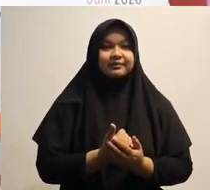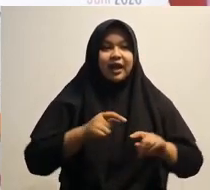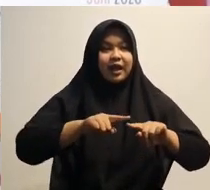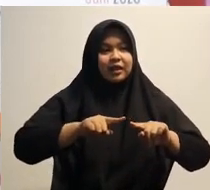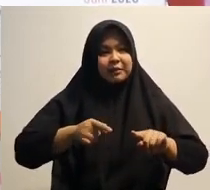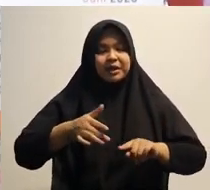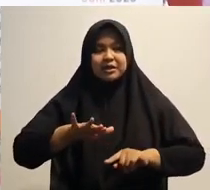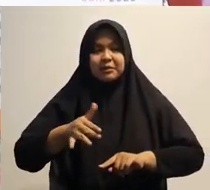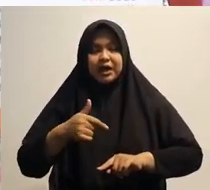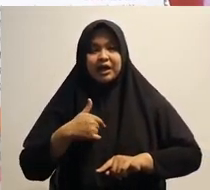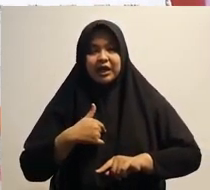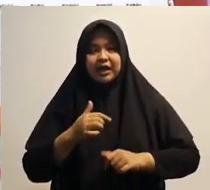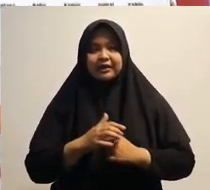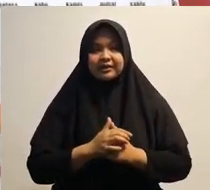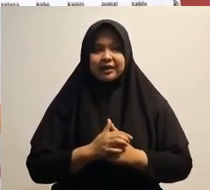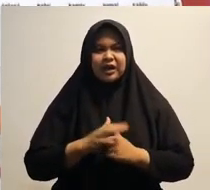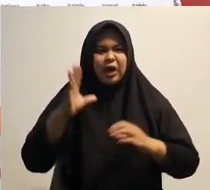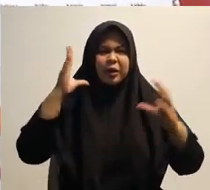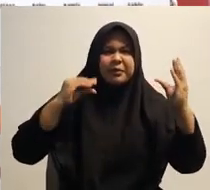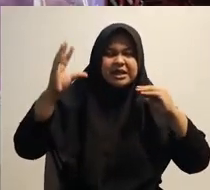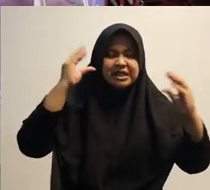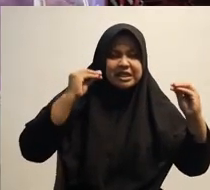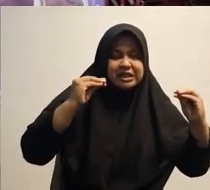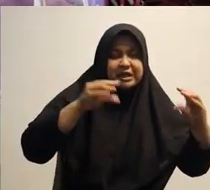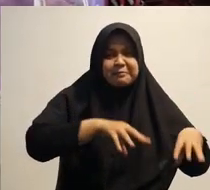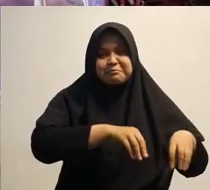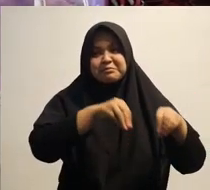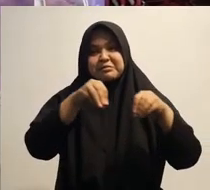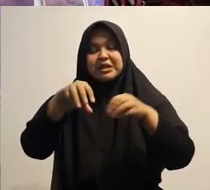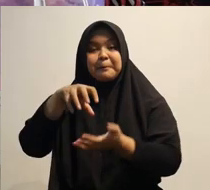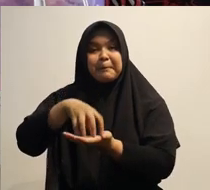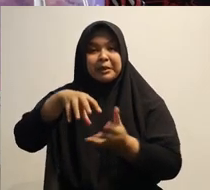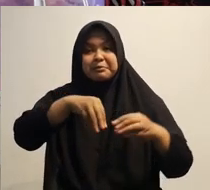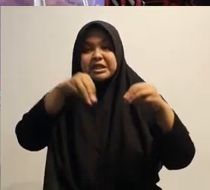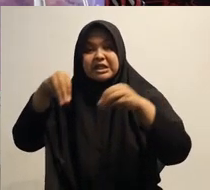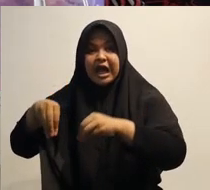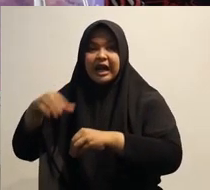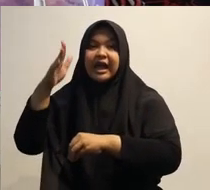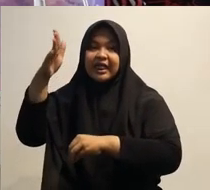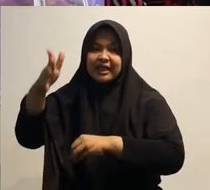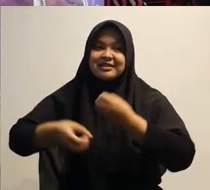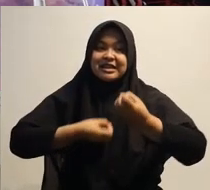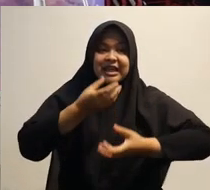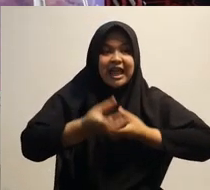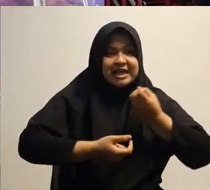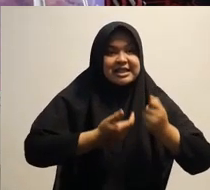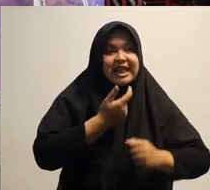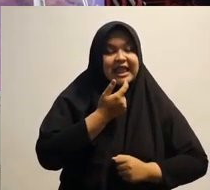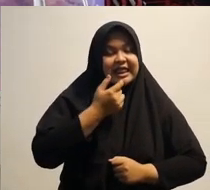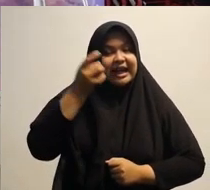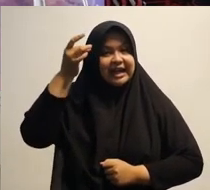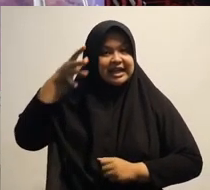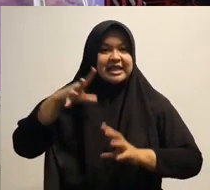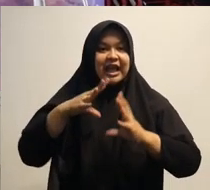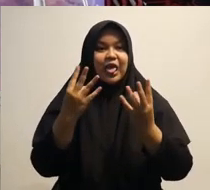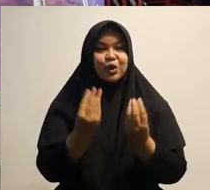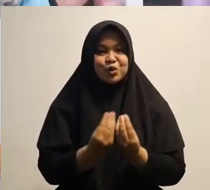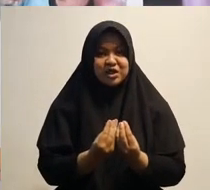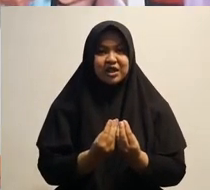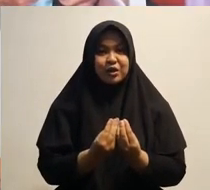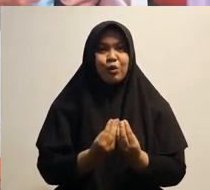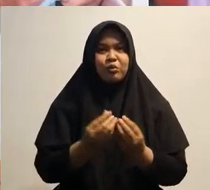aja. Kayaknya ini kan agak berisik, nanti kita pindah ruang yang lebih ini ya. Nanti tak jelasin apa sih desa inklusi gitu biar